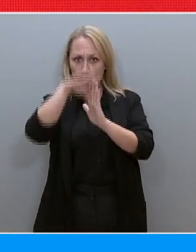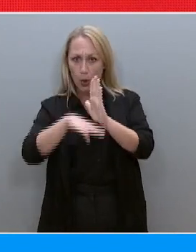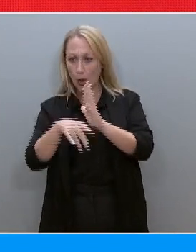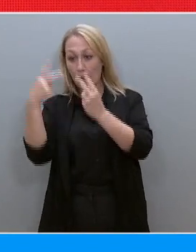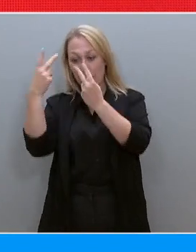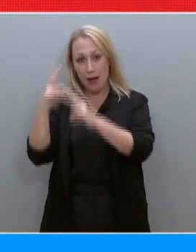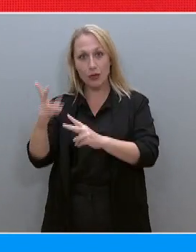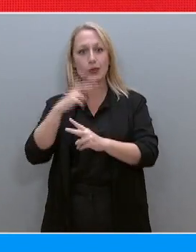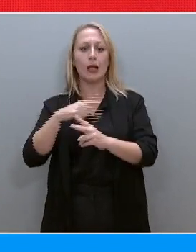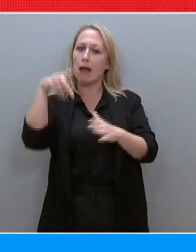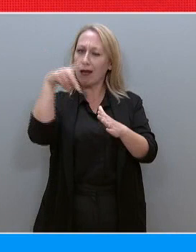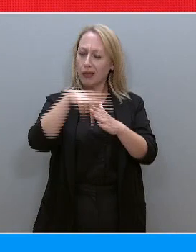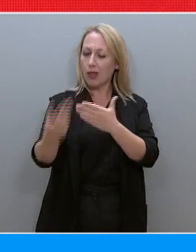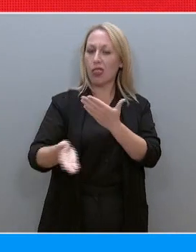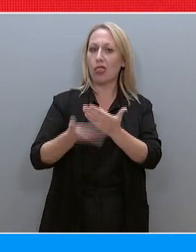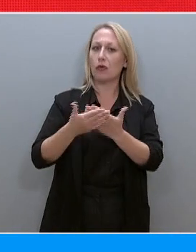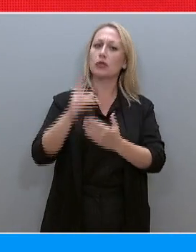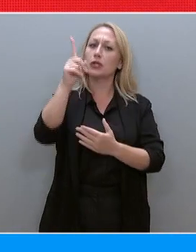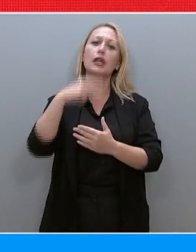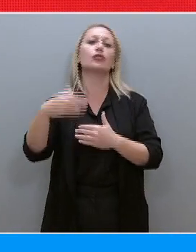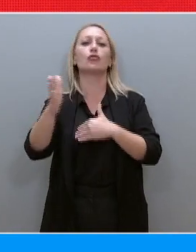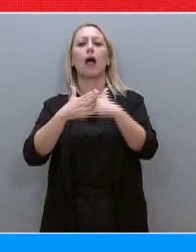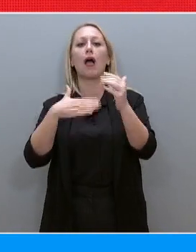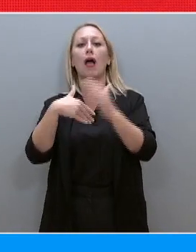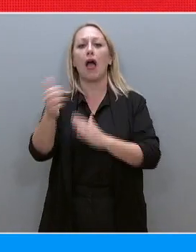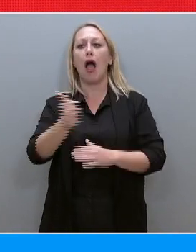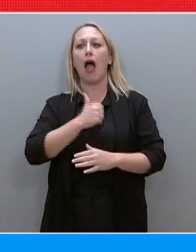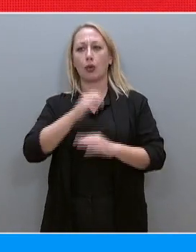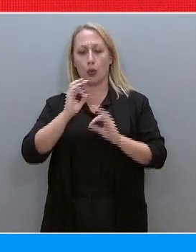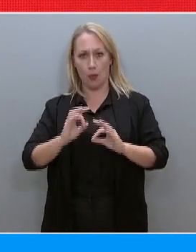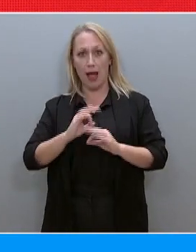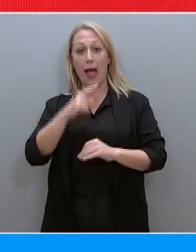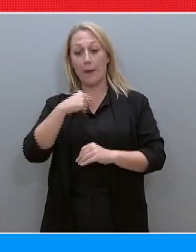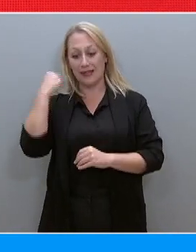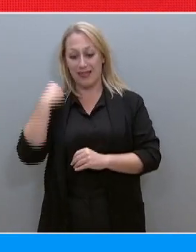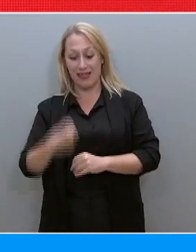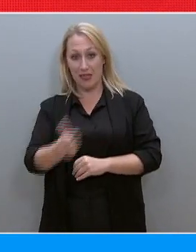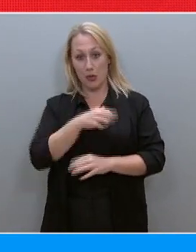ενδεχομένως κάποιους ιδιώτες εργολάβους μέσα από την σύμπραξη δημόσιο-ιδιωτικού.